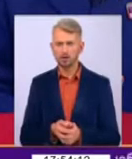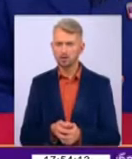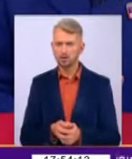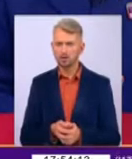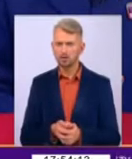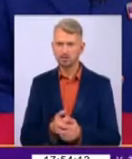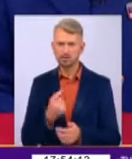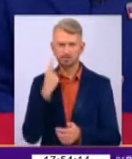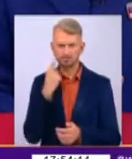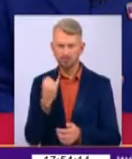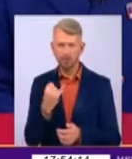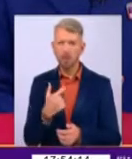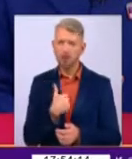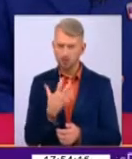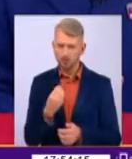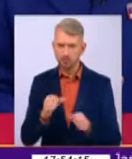Я ще можу,